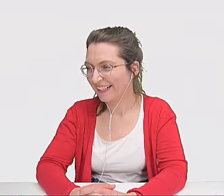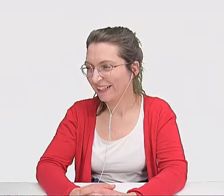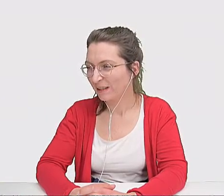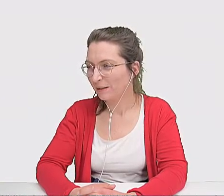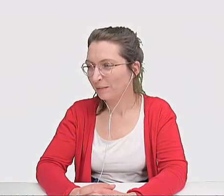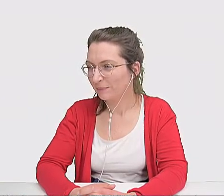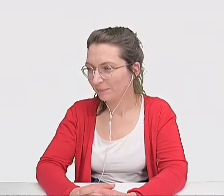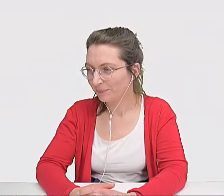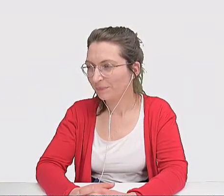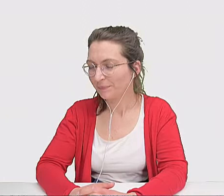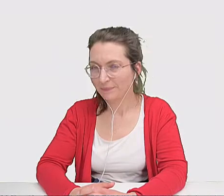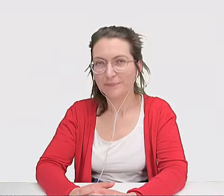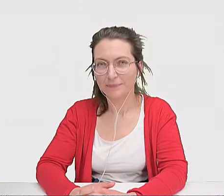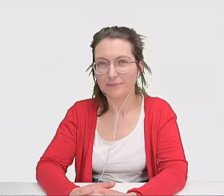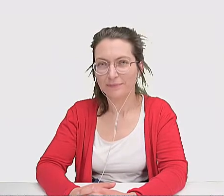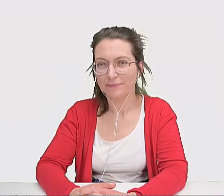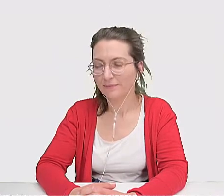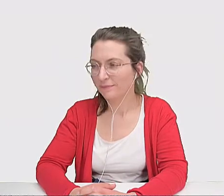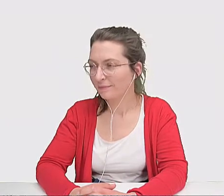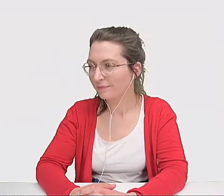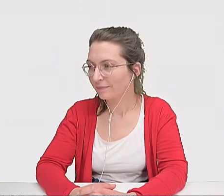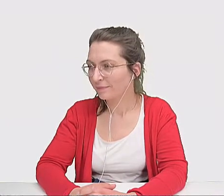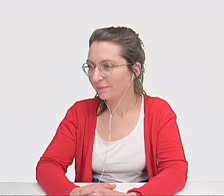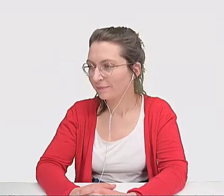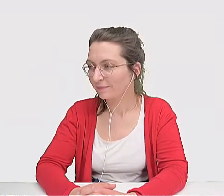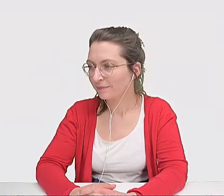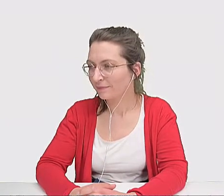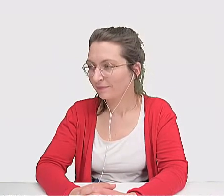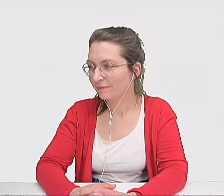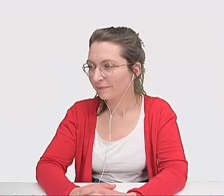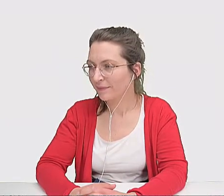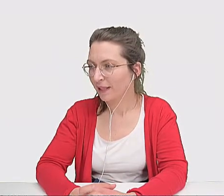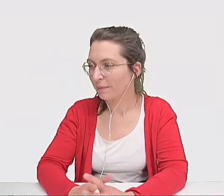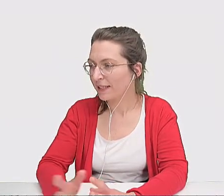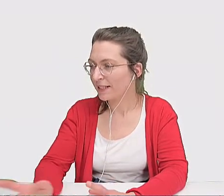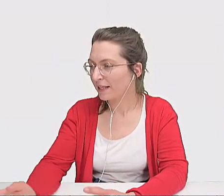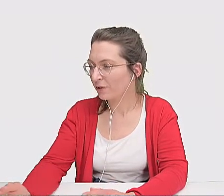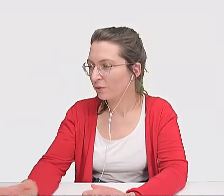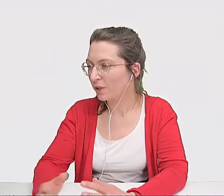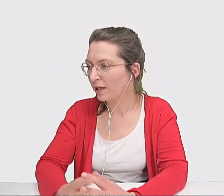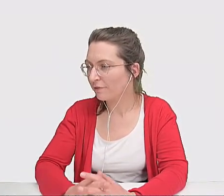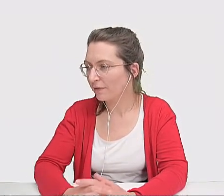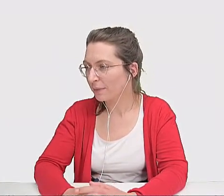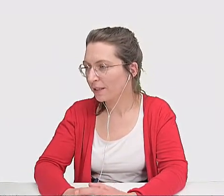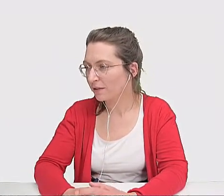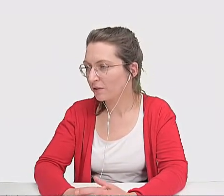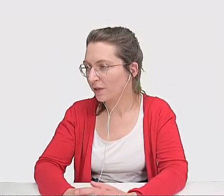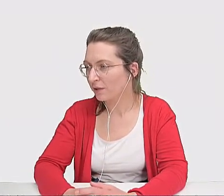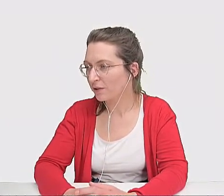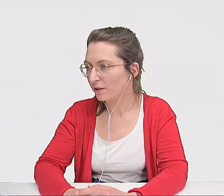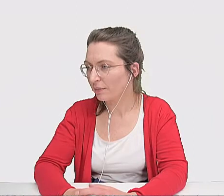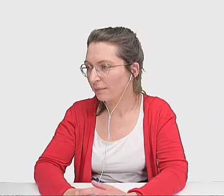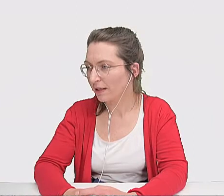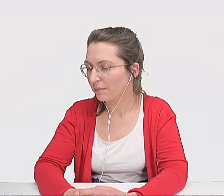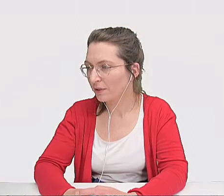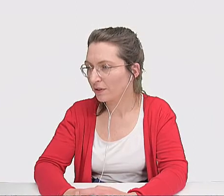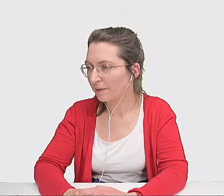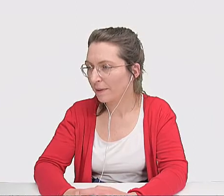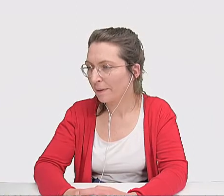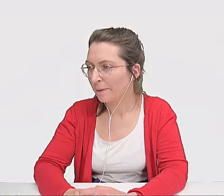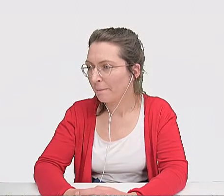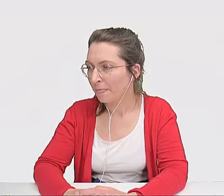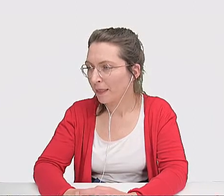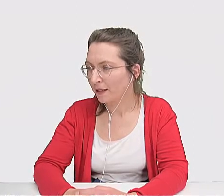gelaufen im Rahmen der Allianz. Die ist durch, da ist was Neues da. Kann man denn da noch zugreifen, wenn man das jetzt zu Hause nochmal machen